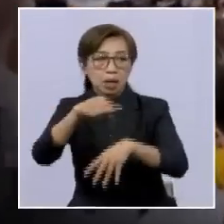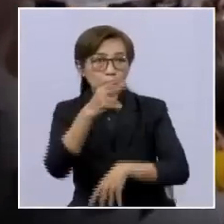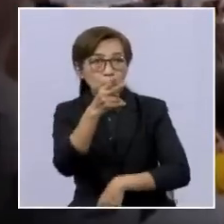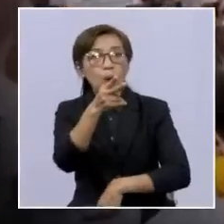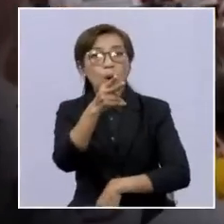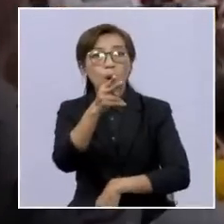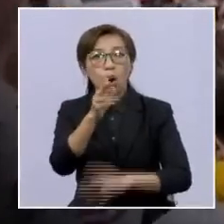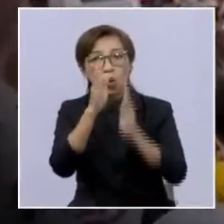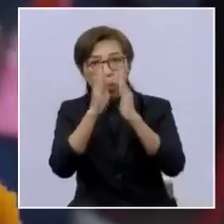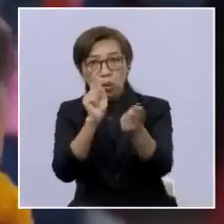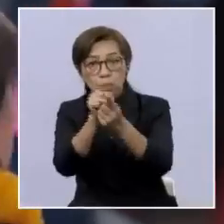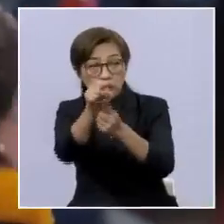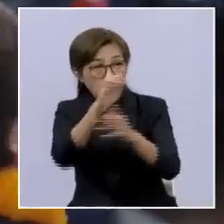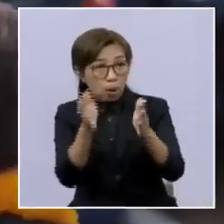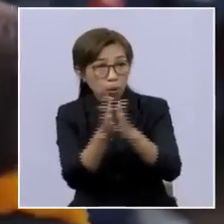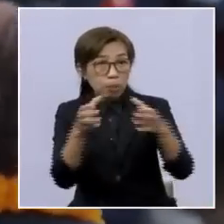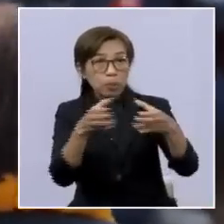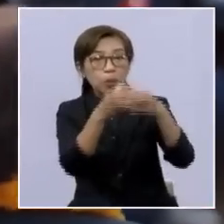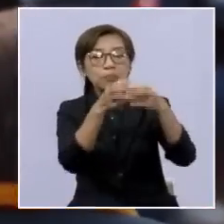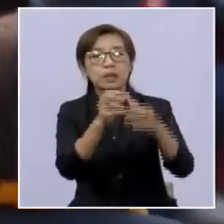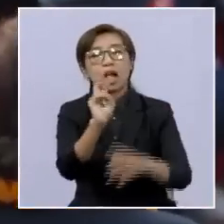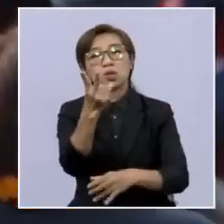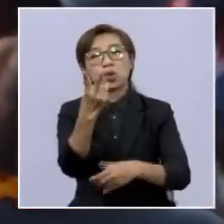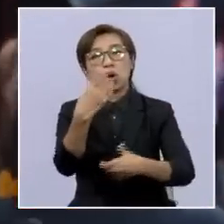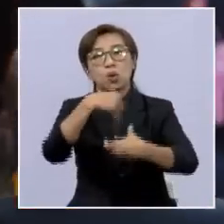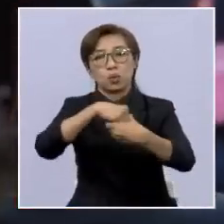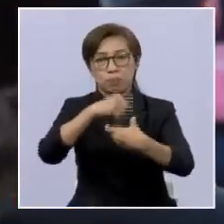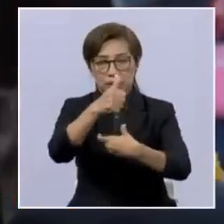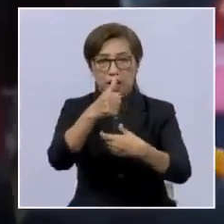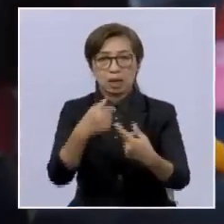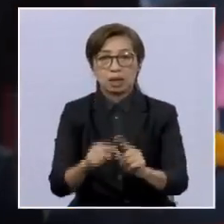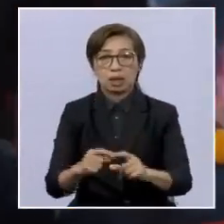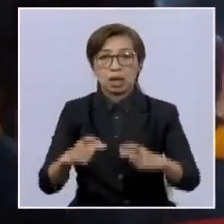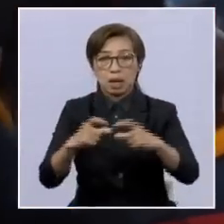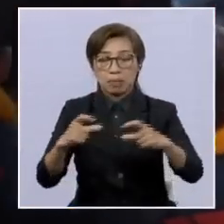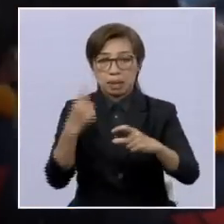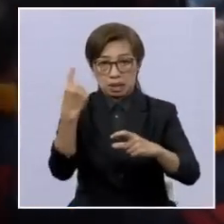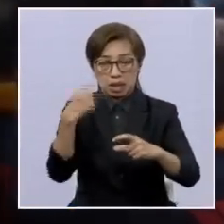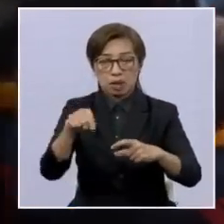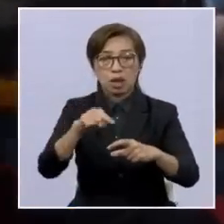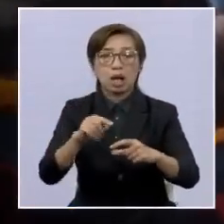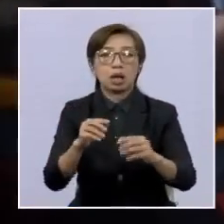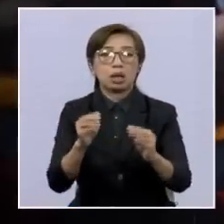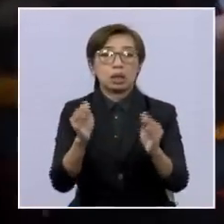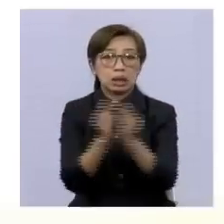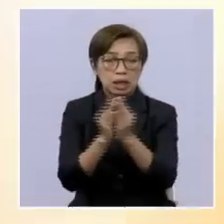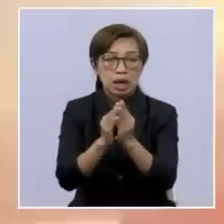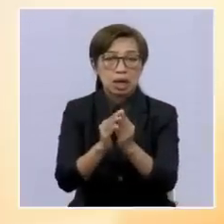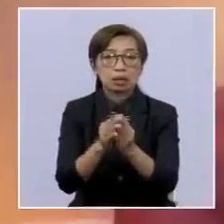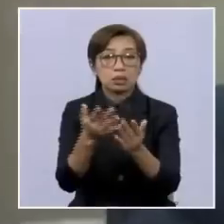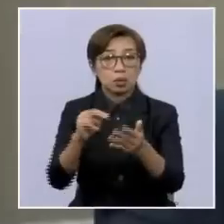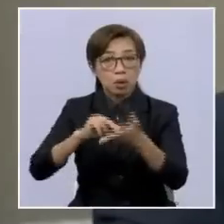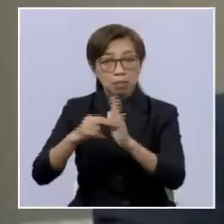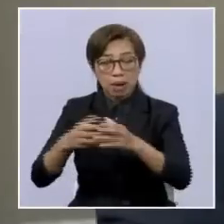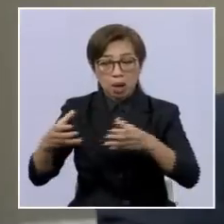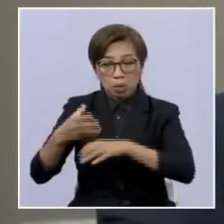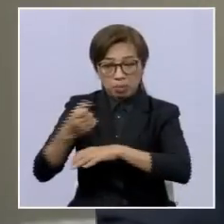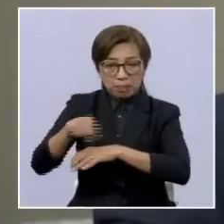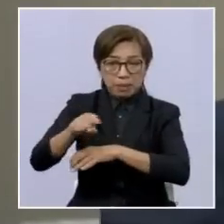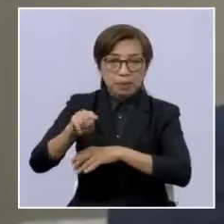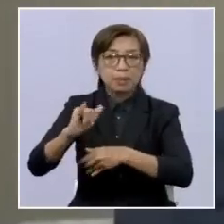วกันไอ้ระบบบัตรใบเดียวเนี่ยมันยังเป็นระบบที่ทุกคะแนนเสียงไม่ตกน้ำแปลว่าทุกพักไม่จำเป็นต้องเป็นที่หนึ่